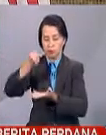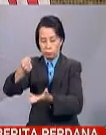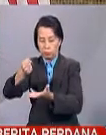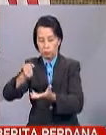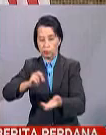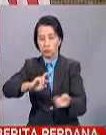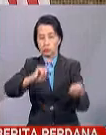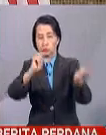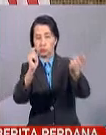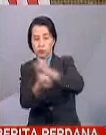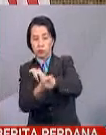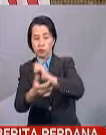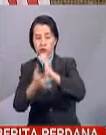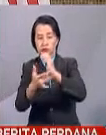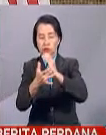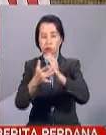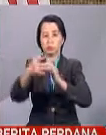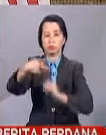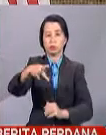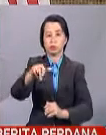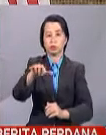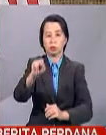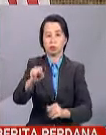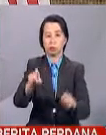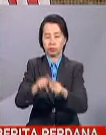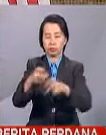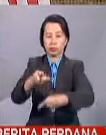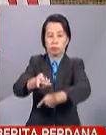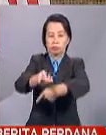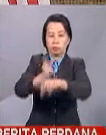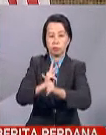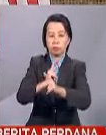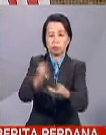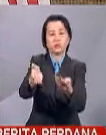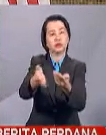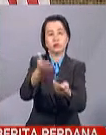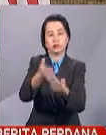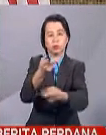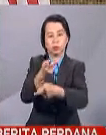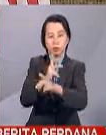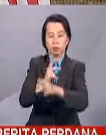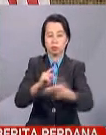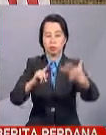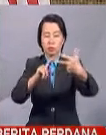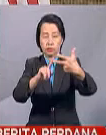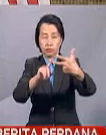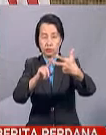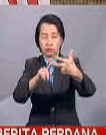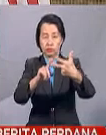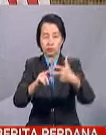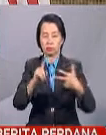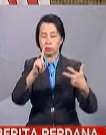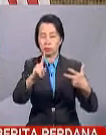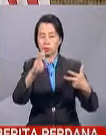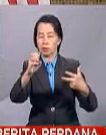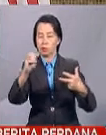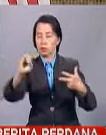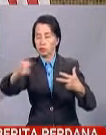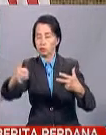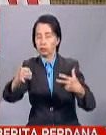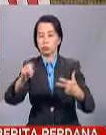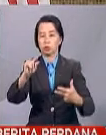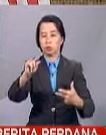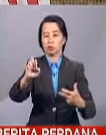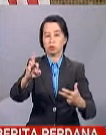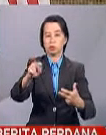transformasi teknologi pics sebagai pinjaman mudah dan ketiga 100000000 Ringgit